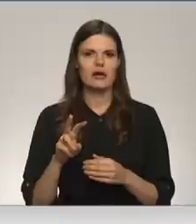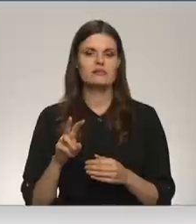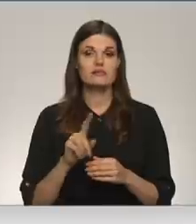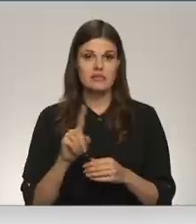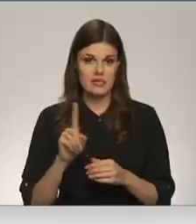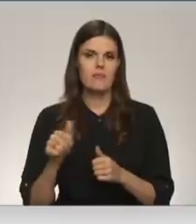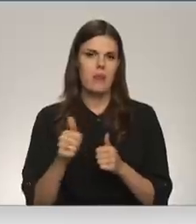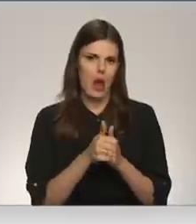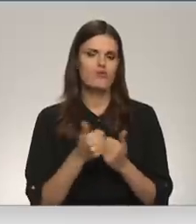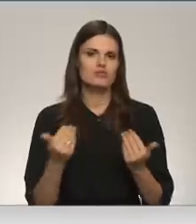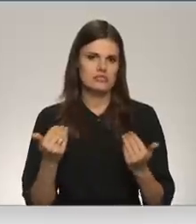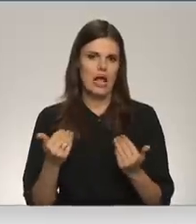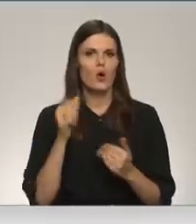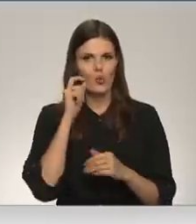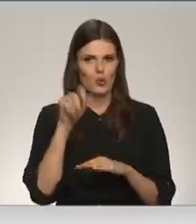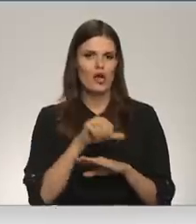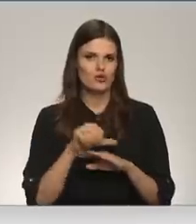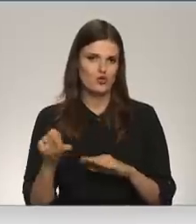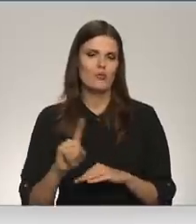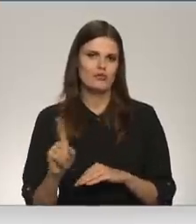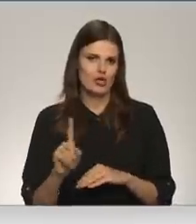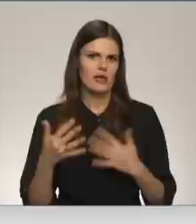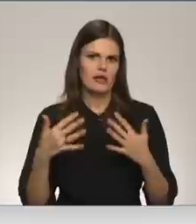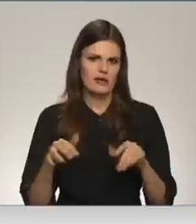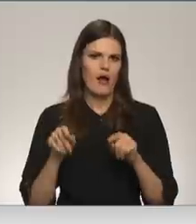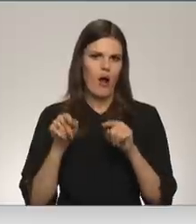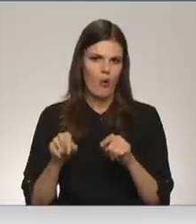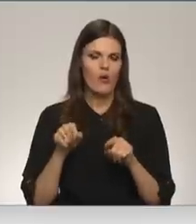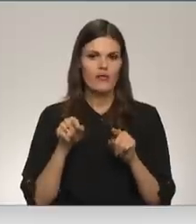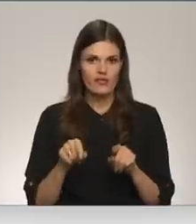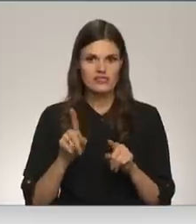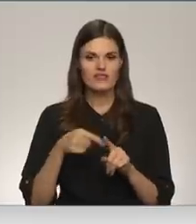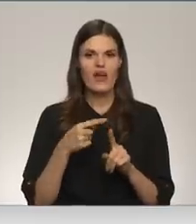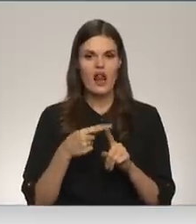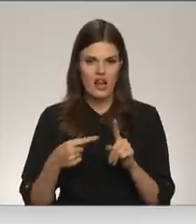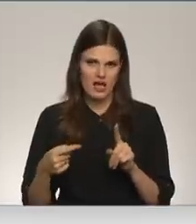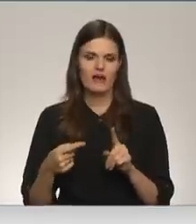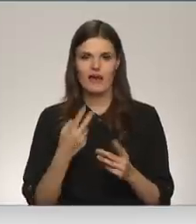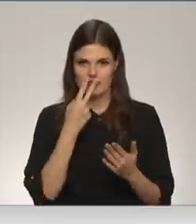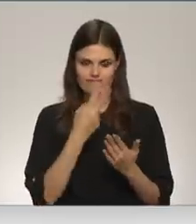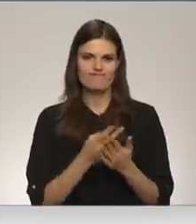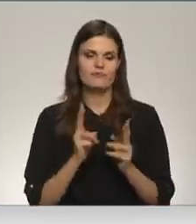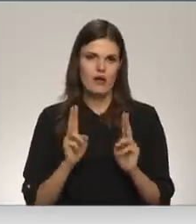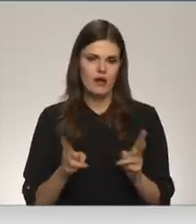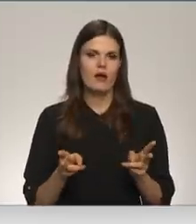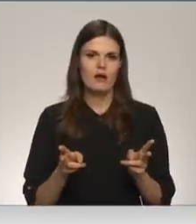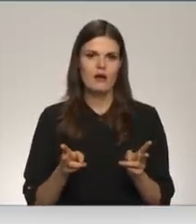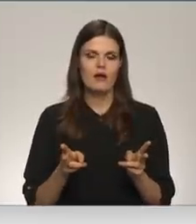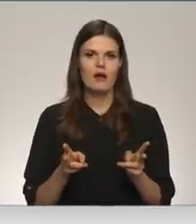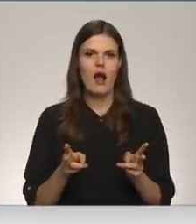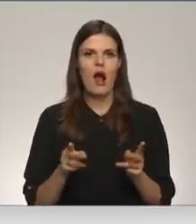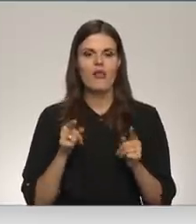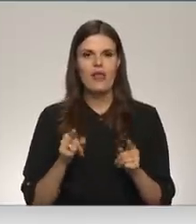Ukrainas robežas. Kas vēlreiz un vēlreiz tikai apliecina vai es atgriežos pie tās savas sākotnējās tēzes par to, ka